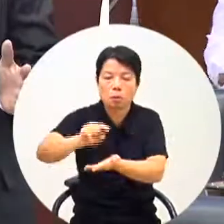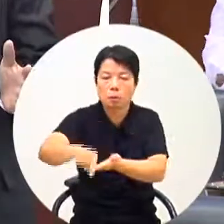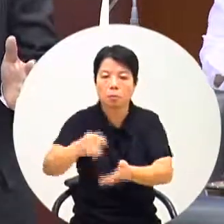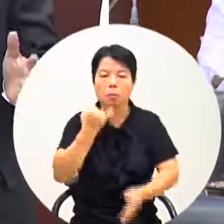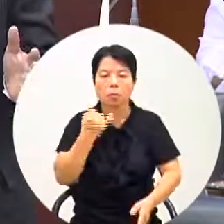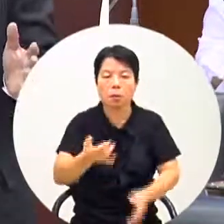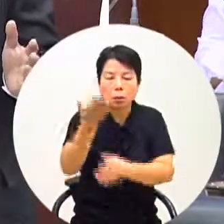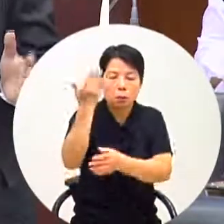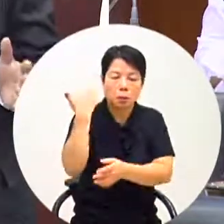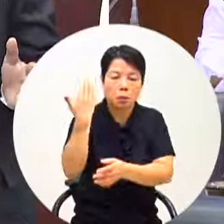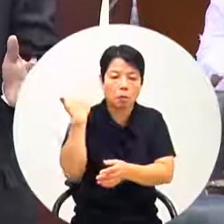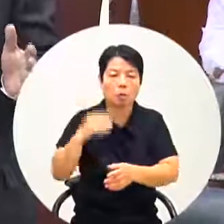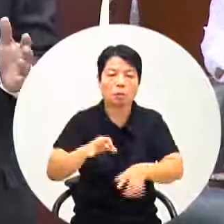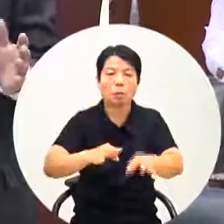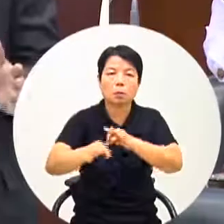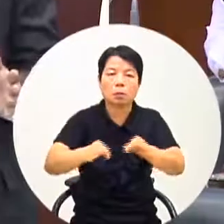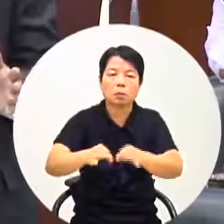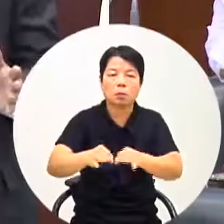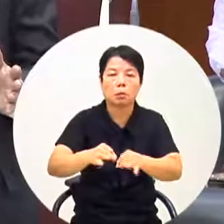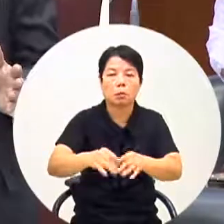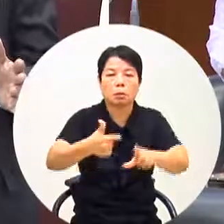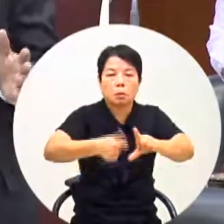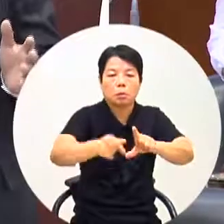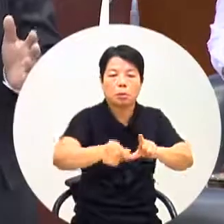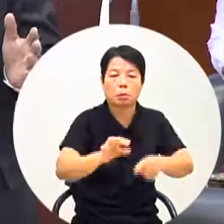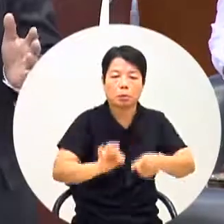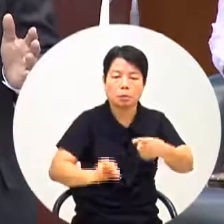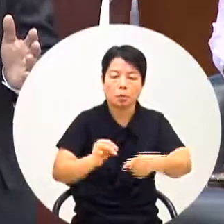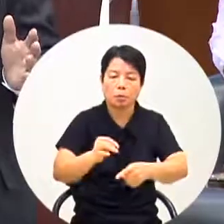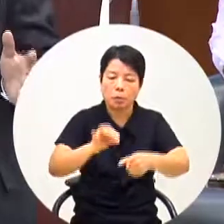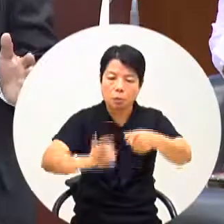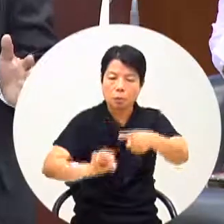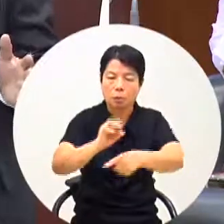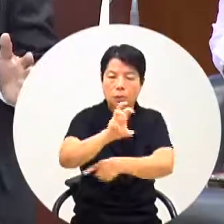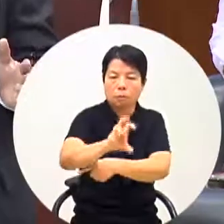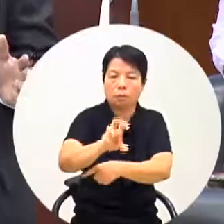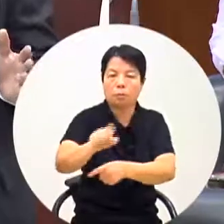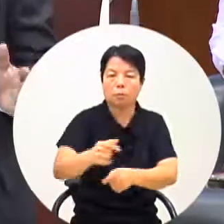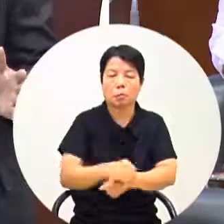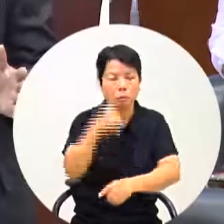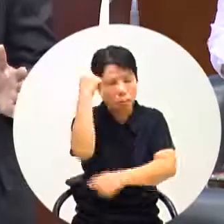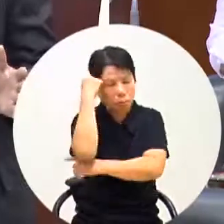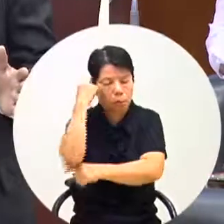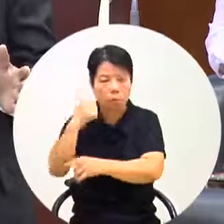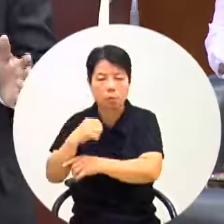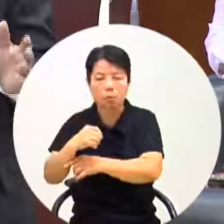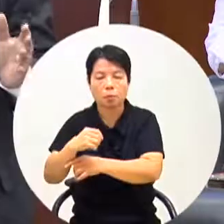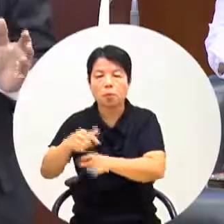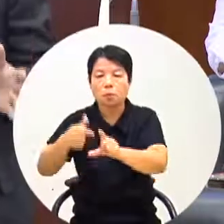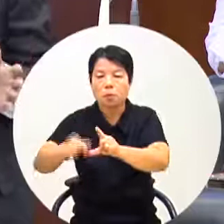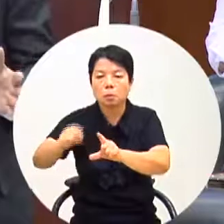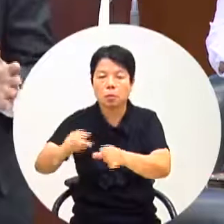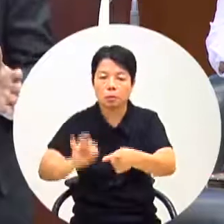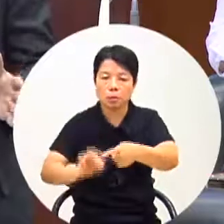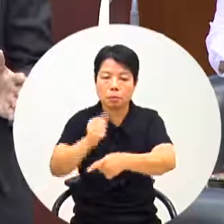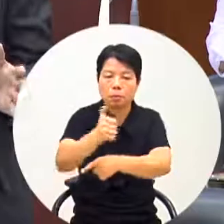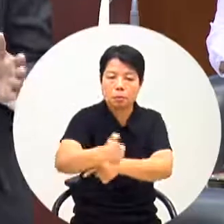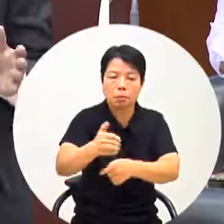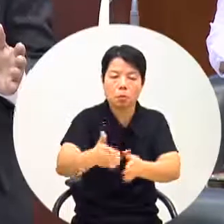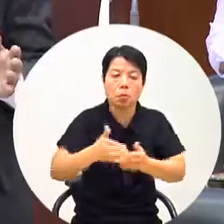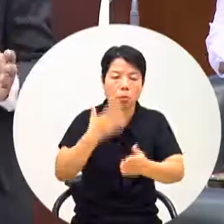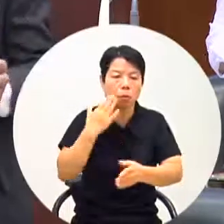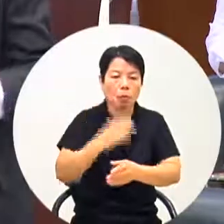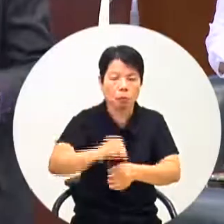业区的建蔽率是80%，那住宅区建蔽率是50%。可是实施容积率之